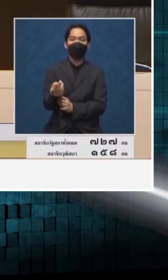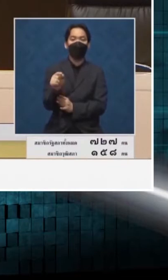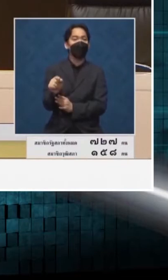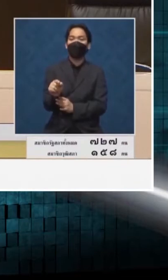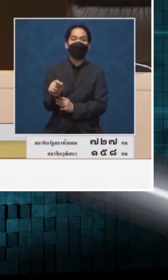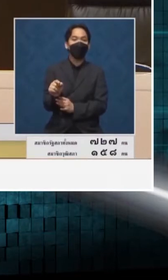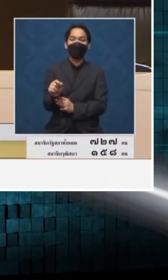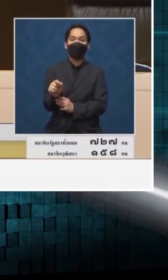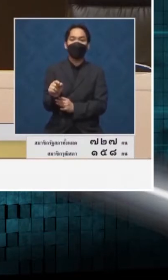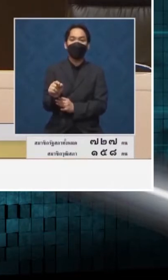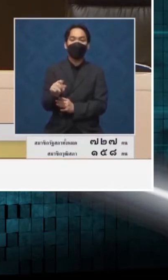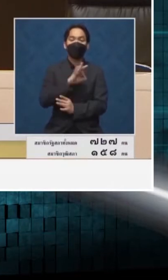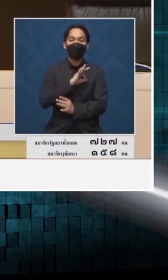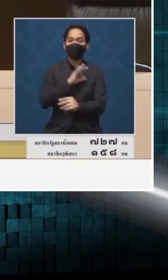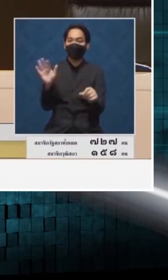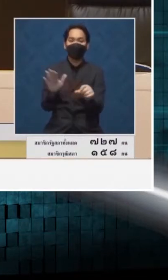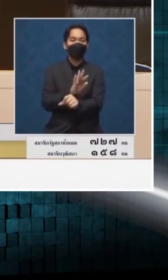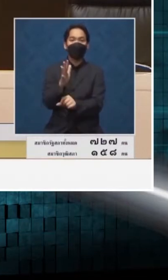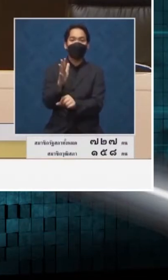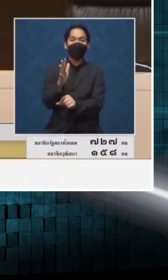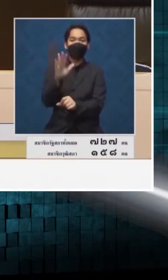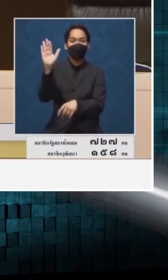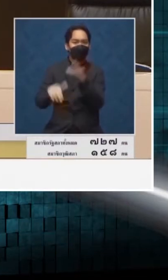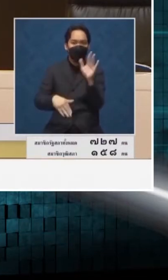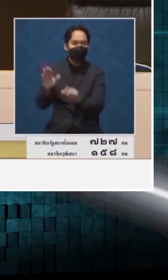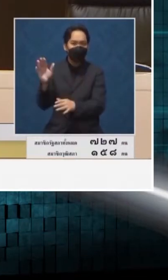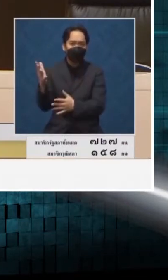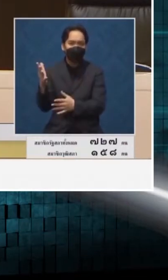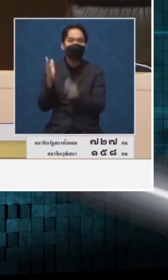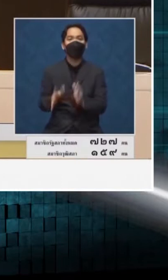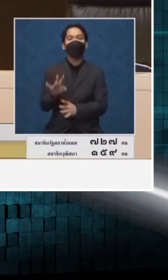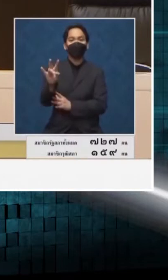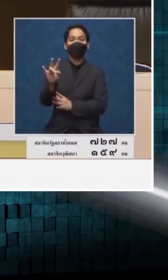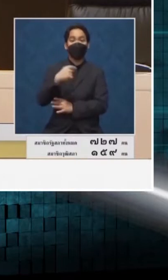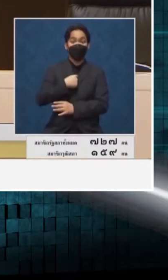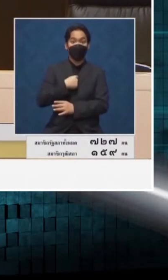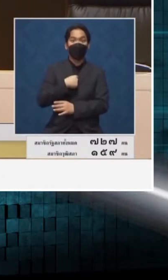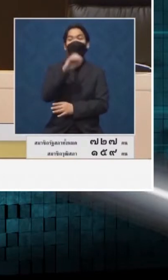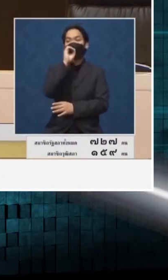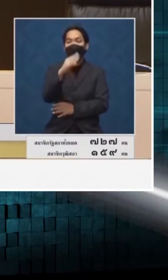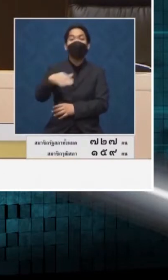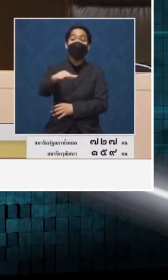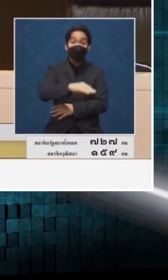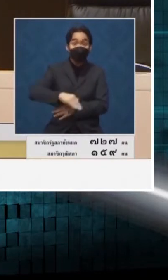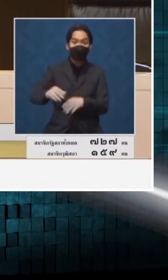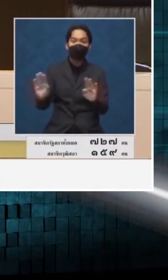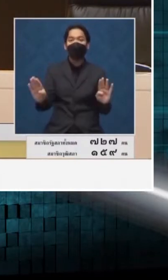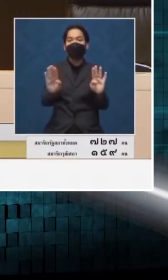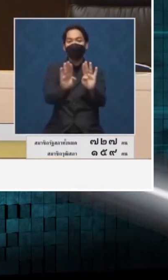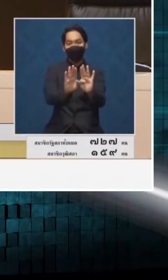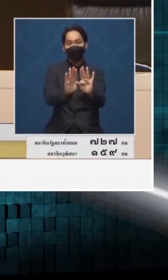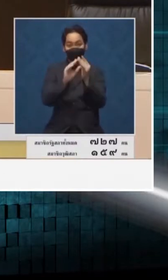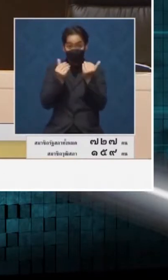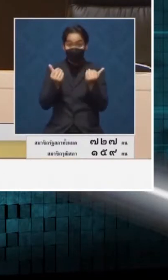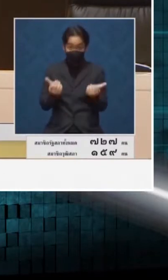เสนอต่อที่ประชุมรัฐสภาในครั้งนี้นะครับแล้วก็สมาชิกก็ลุกขึ้นอภิปรายให้ความเห็น